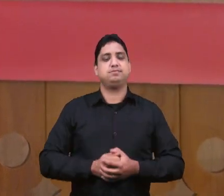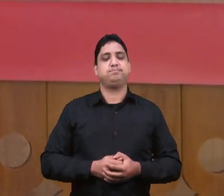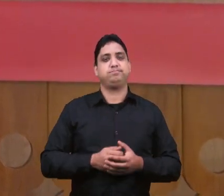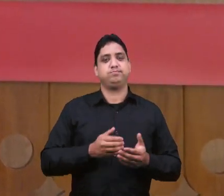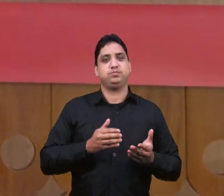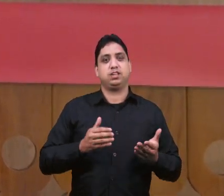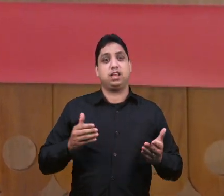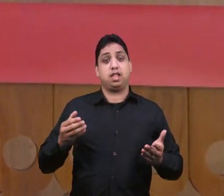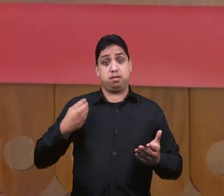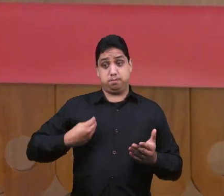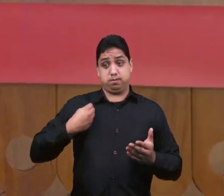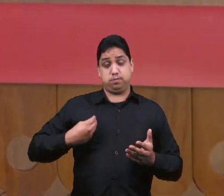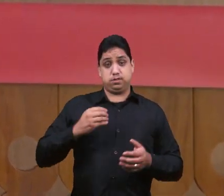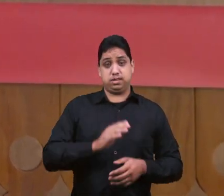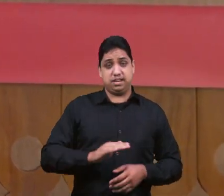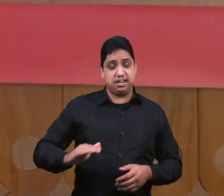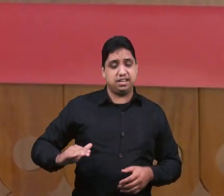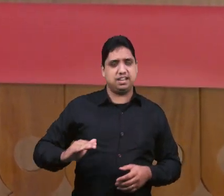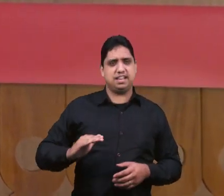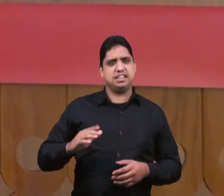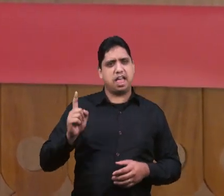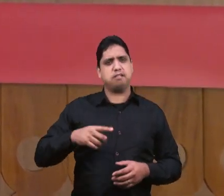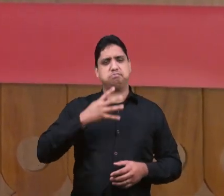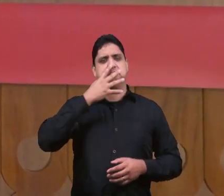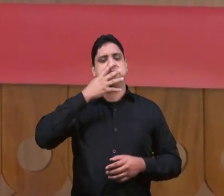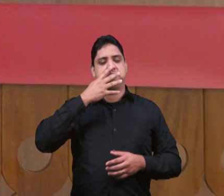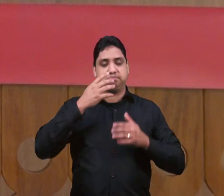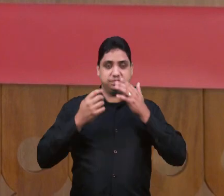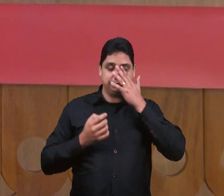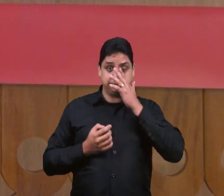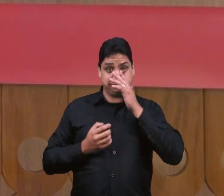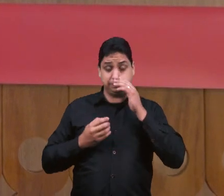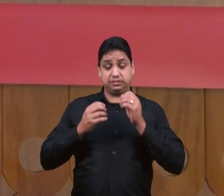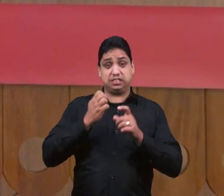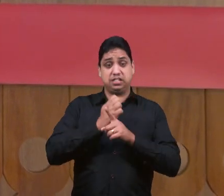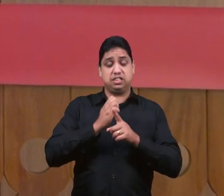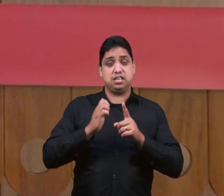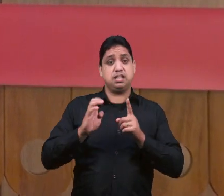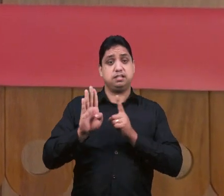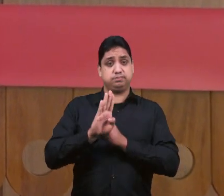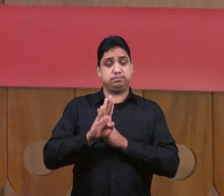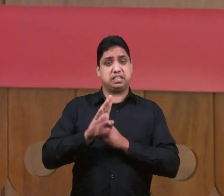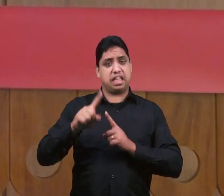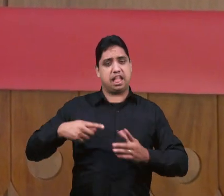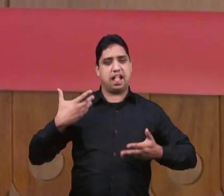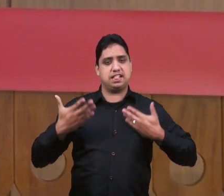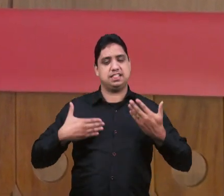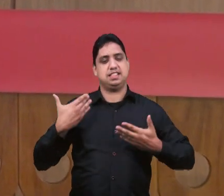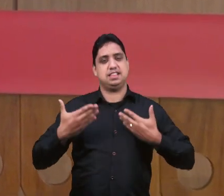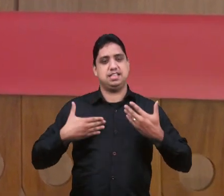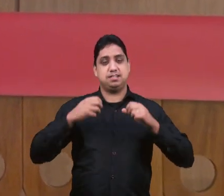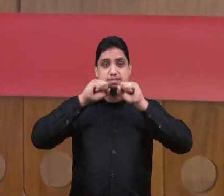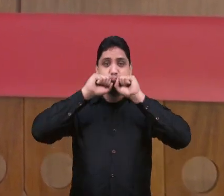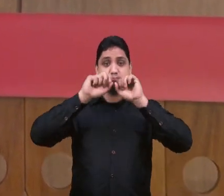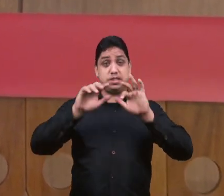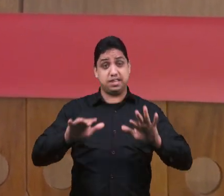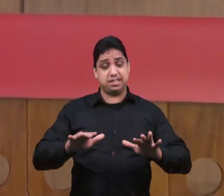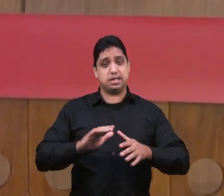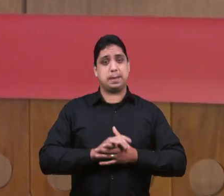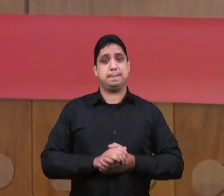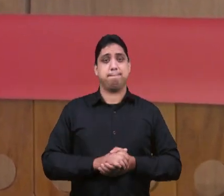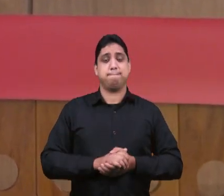du Seigneur. La participation des enfants, c'est quelque chose de notable dans l'école biblique dominicale. C'est une joie.